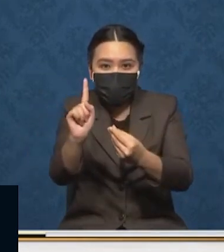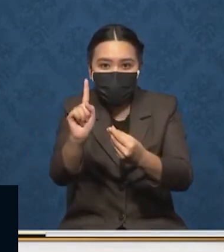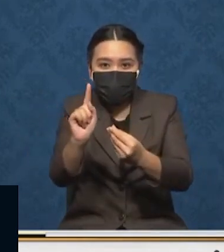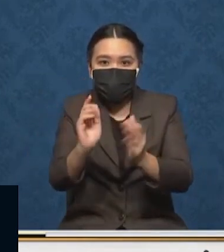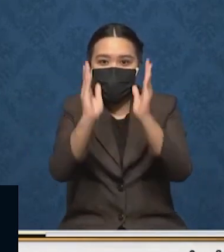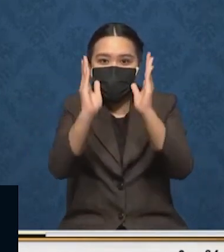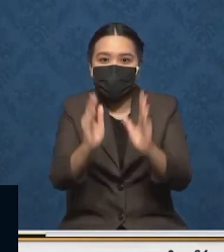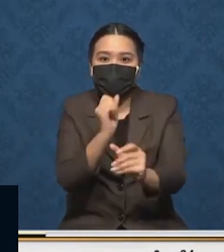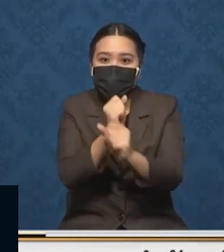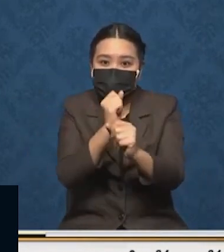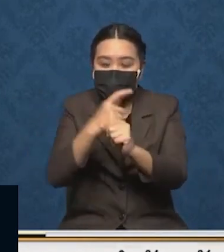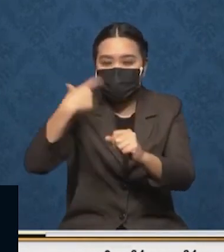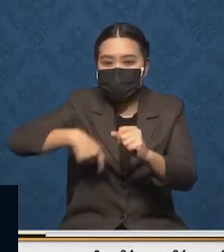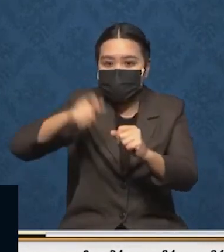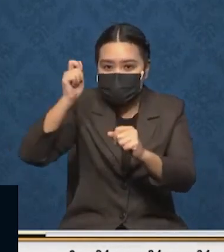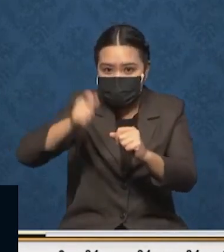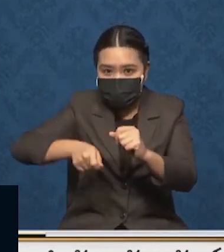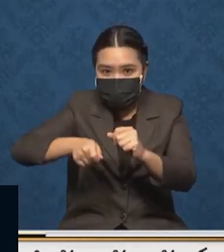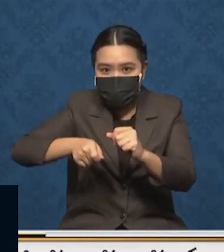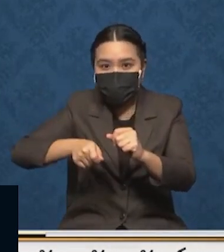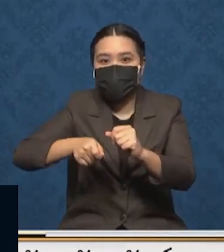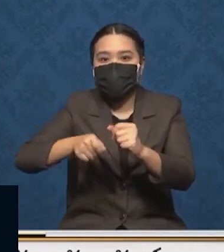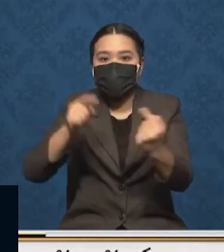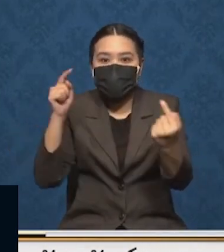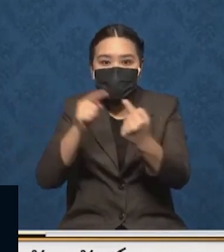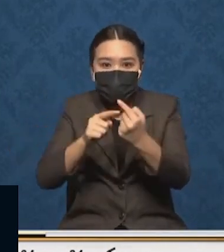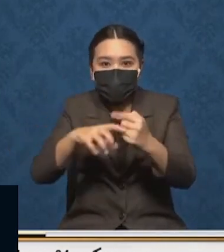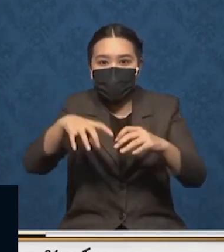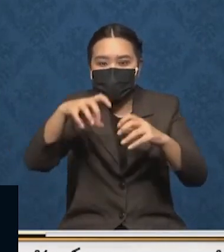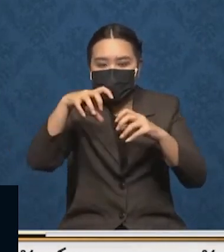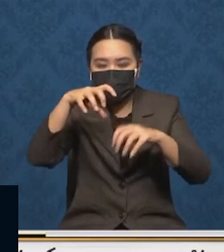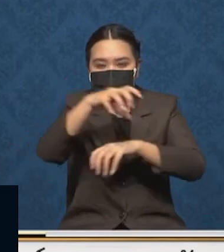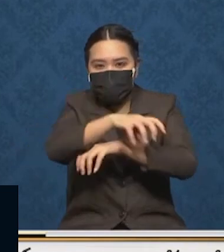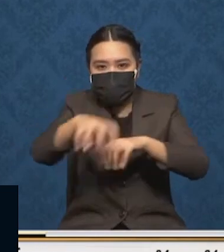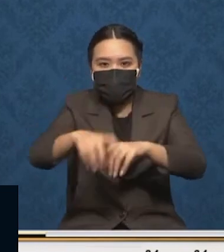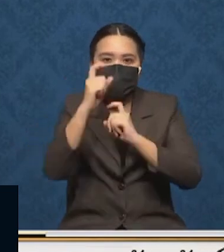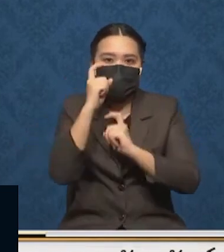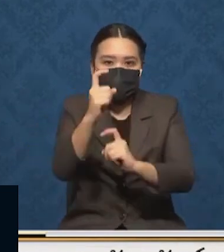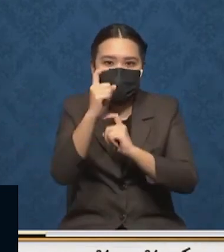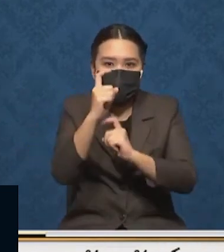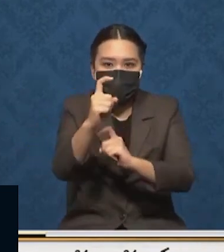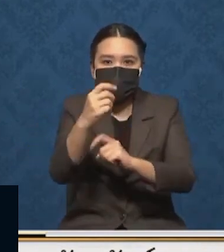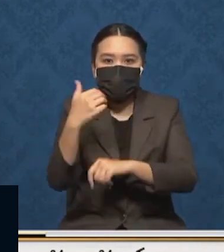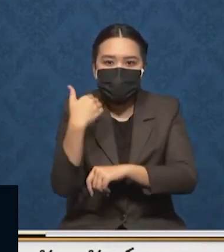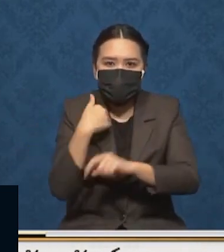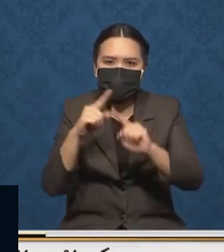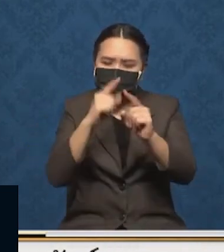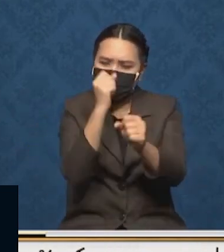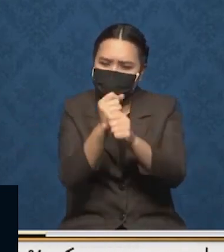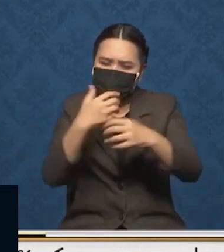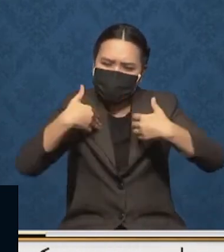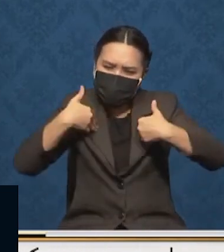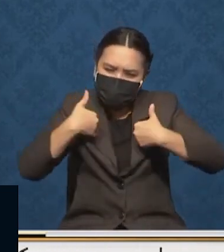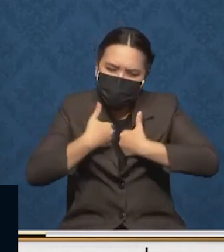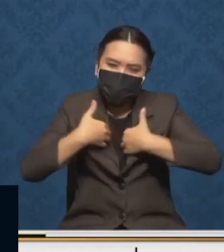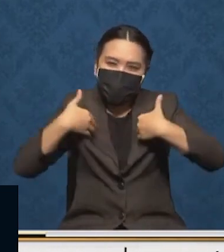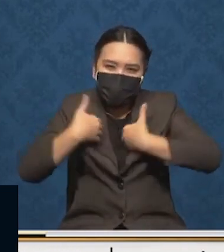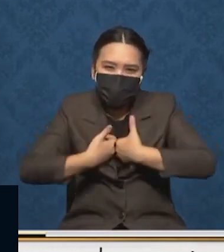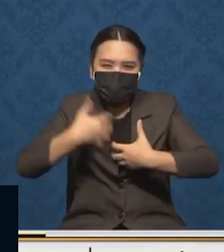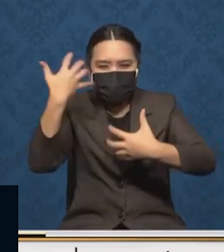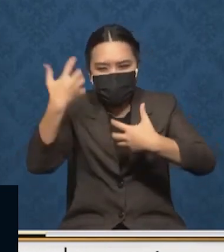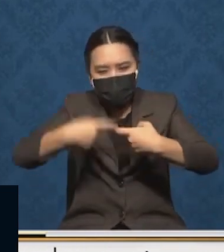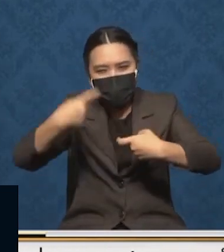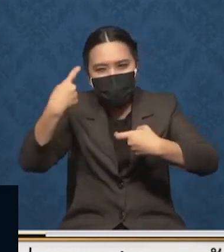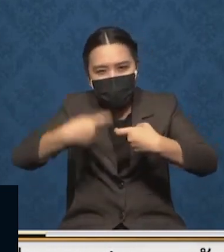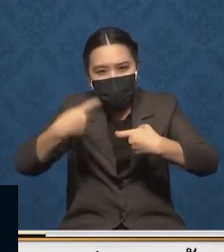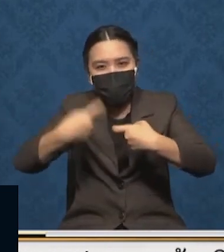คลากรของศาลที่อยู่ในพื้นที่เสี่ยงภัยกับทำงานเหนื่อยยากยากลำบากเป็นพิเศษเ